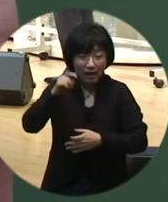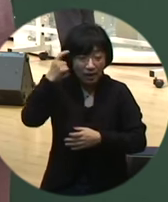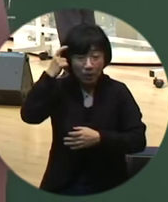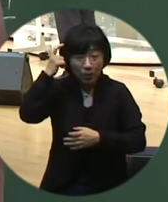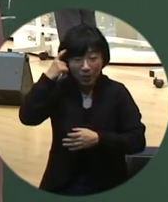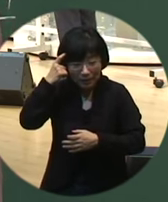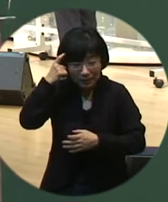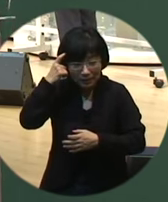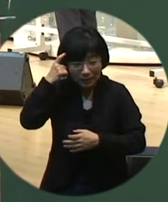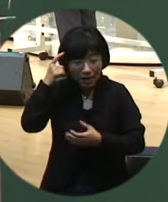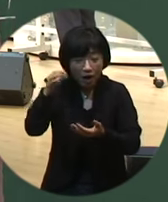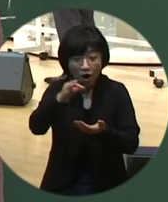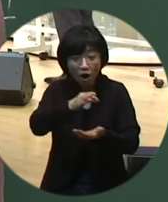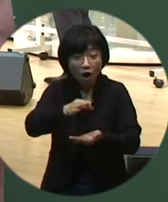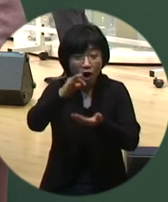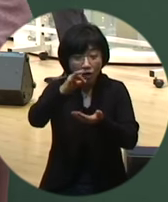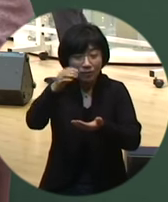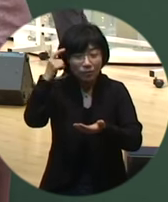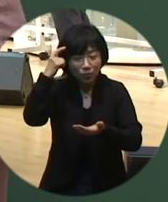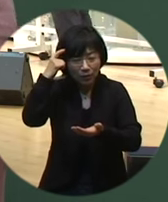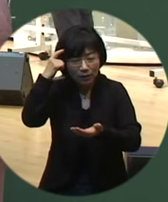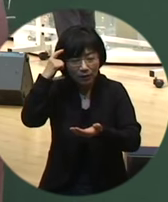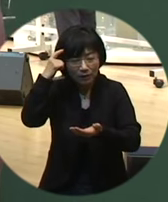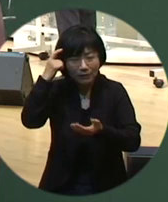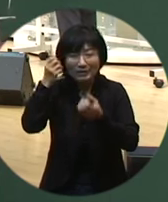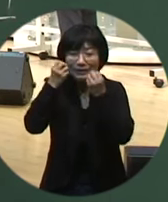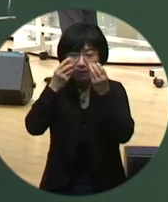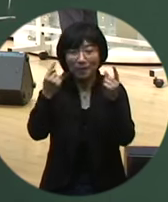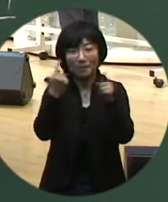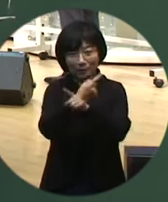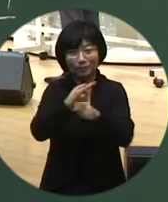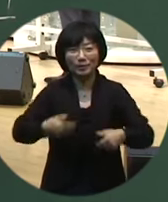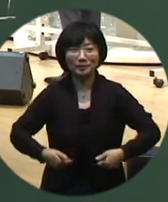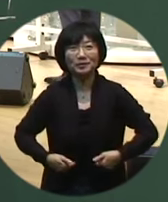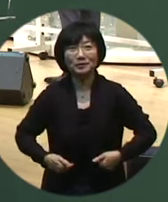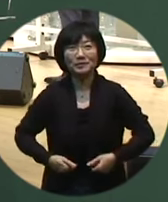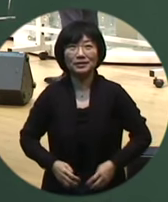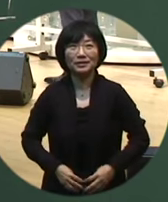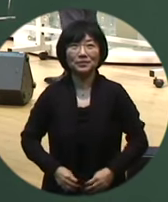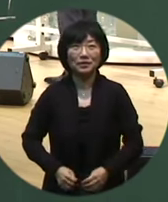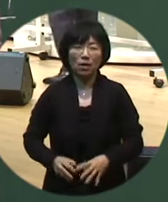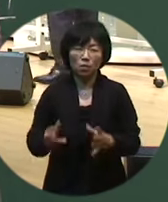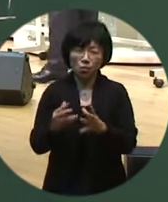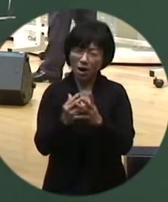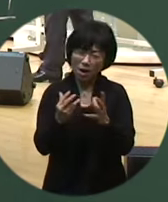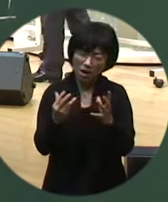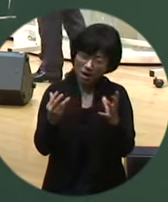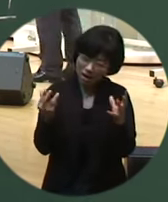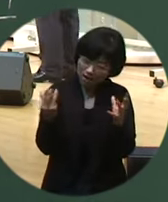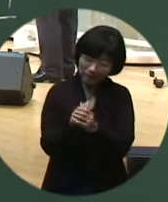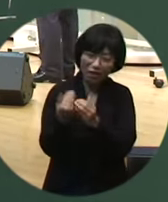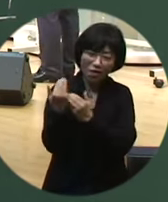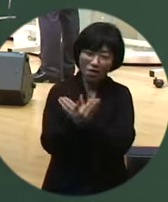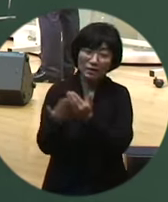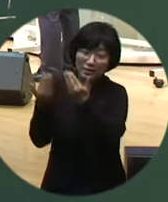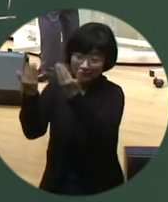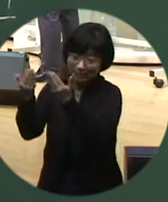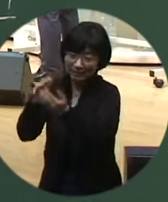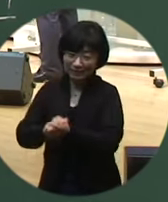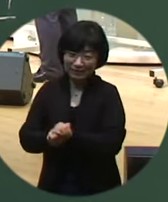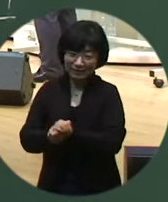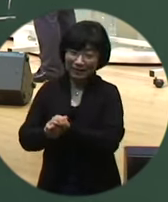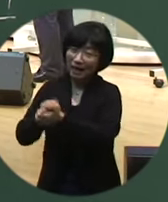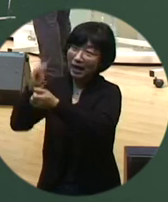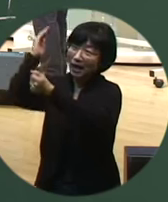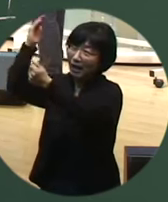that value, that sense and principle of offering, because it's crumbled down. 절대 헌신. It's your absolute devotion. 교회에 대한 하나님의 절대